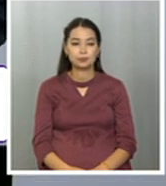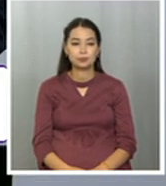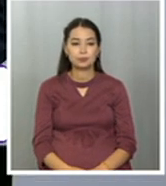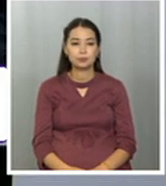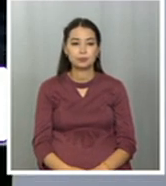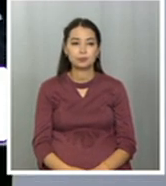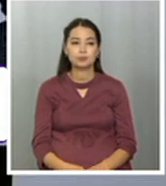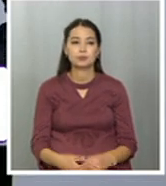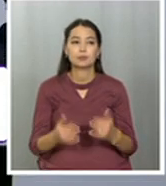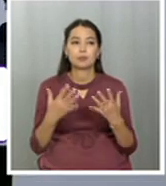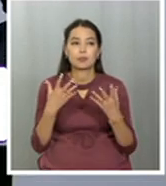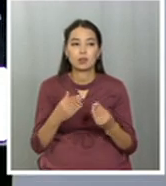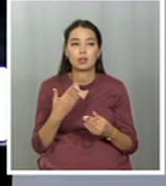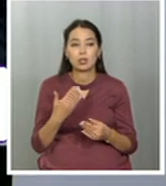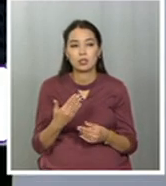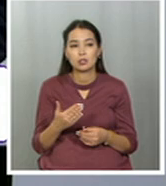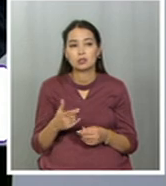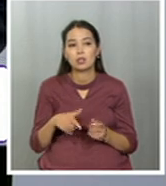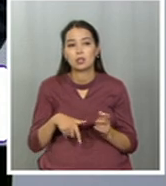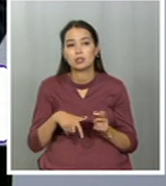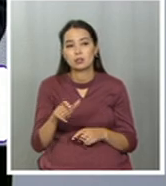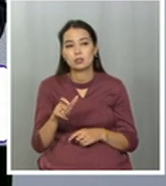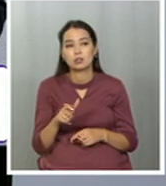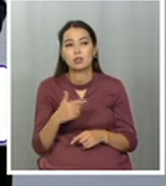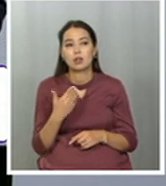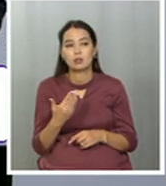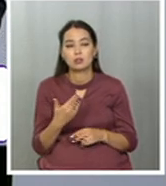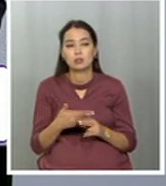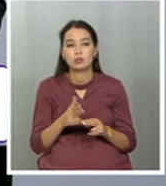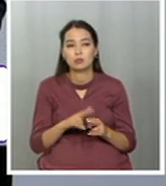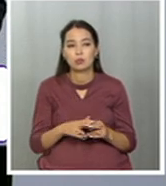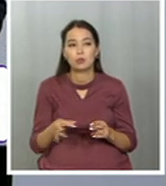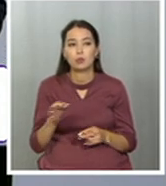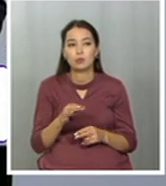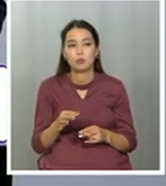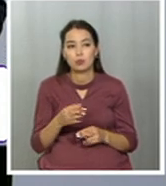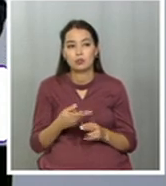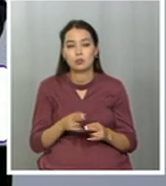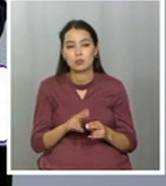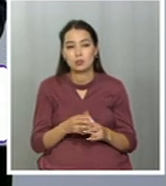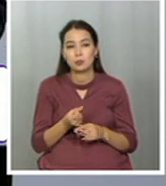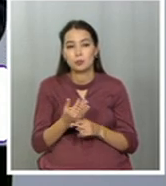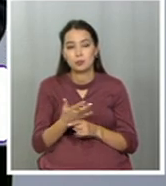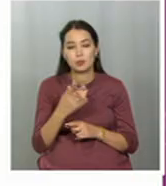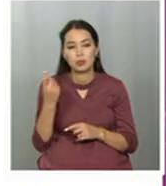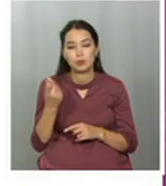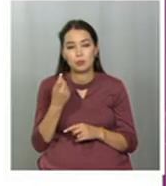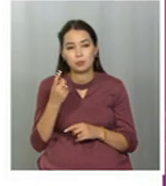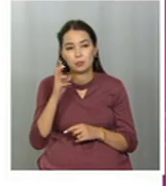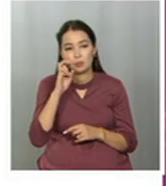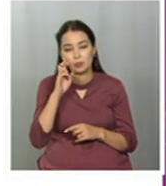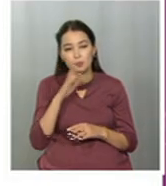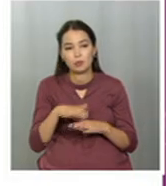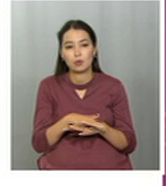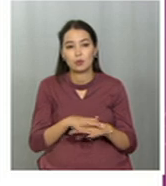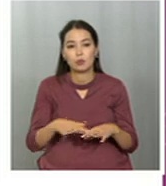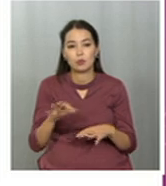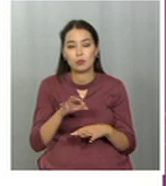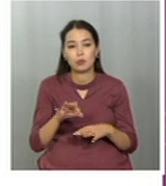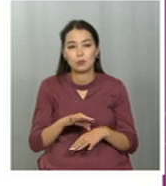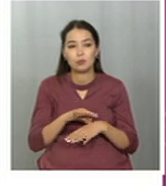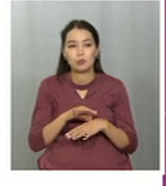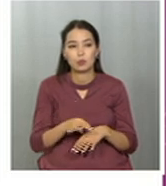Енді трансшекаралық өзендерге тоқтала кетейік. Трансшекаралық өзен дегеніміз, яғни бірнеше мемлекеттер аумағы арқылы өтетін